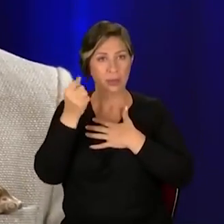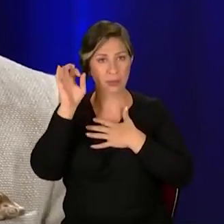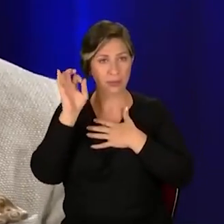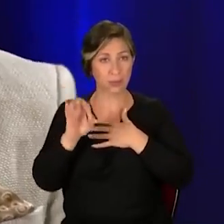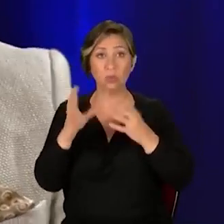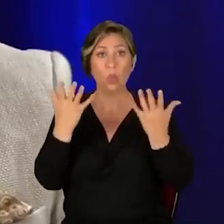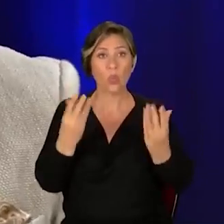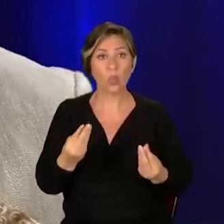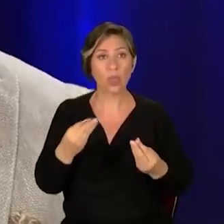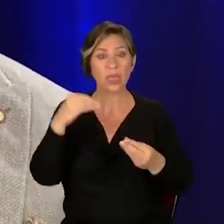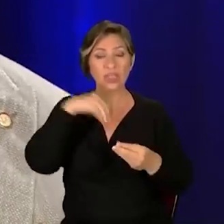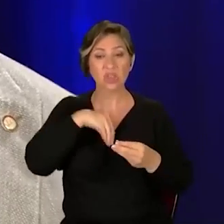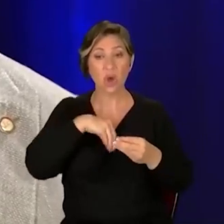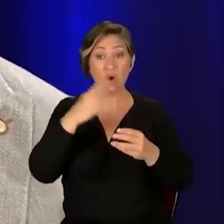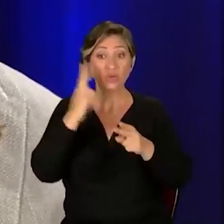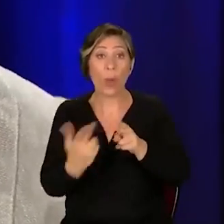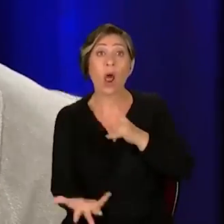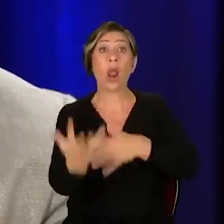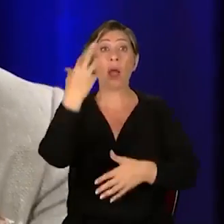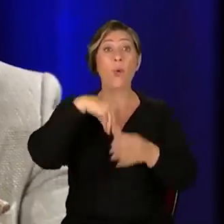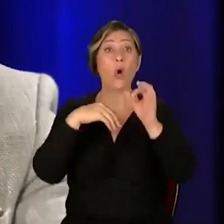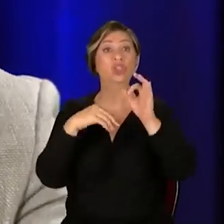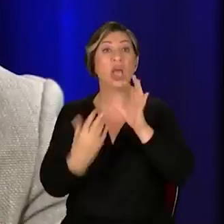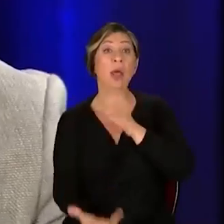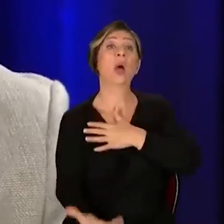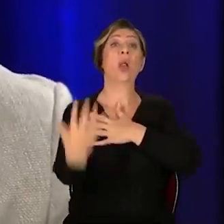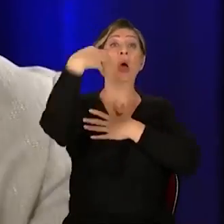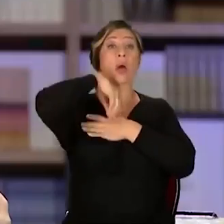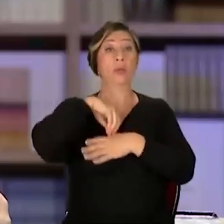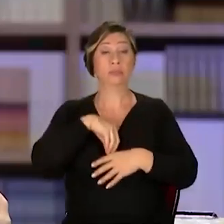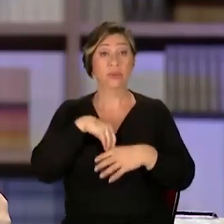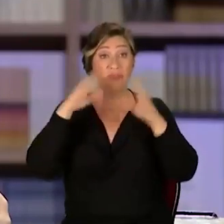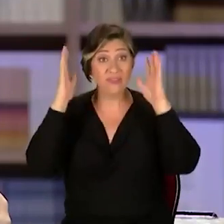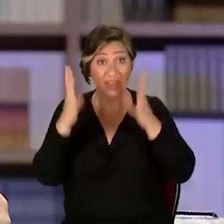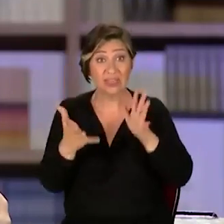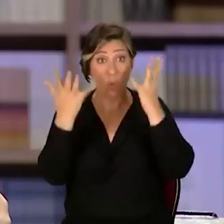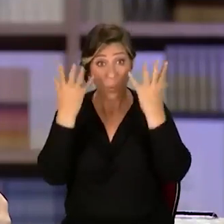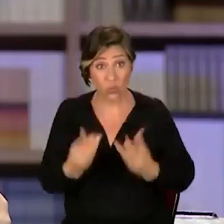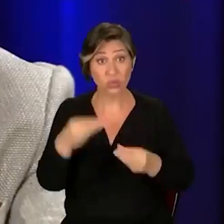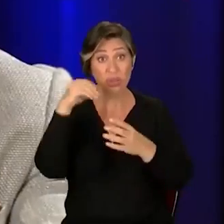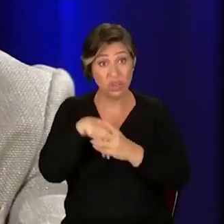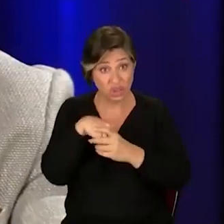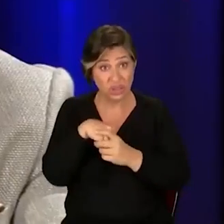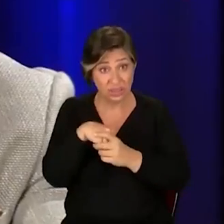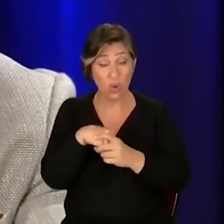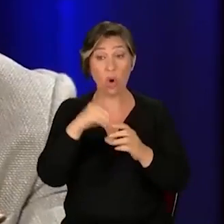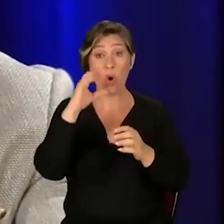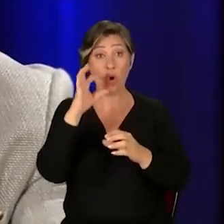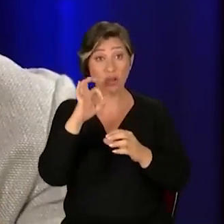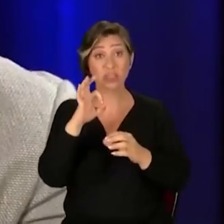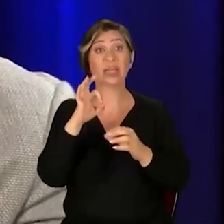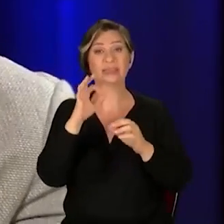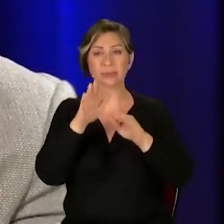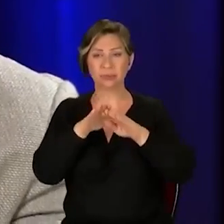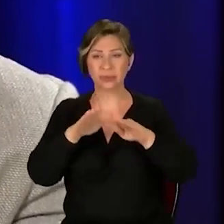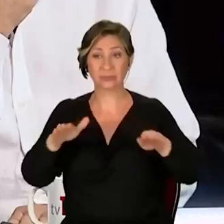aldığınız zaman ne yapıyorsunuz? İçeriye oksijeni boca ediyorsunuz. Oksijen içeriye aşırı miktarda girdiği için bu sefer oksijen normalde